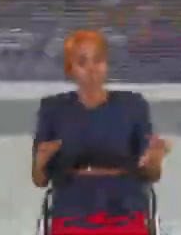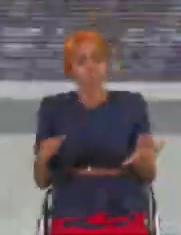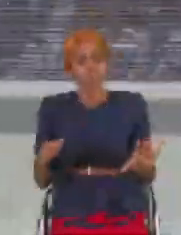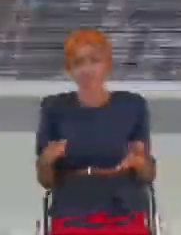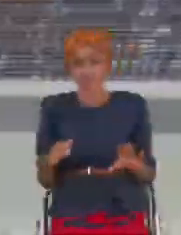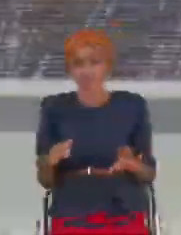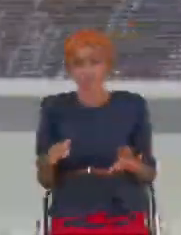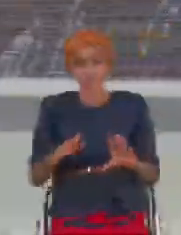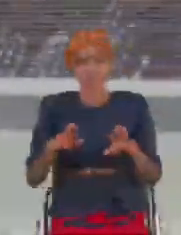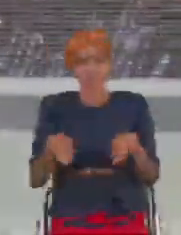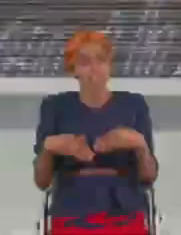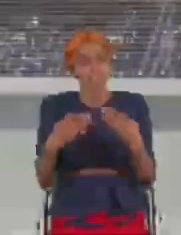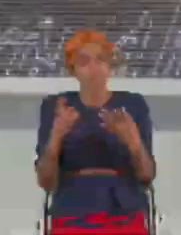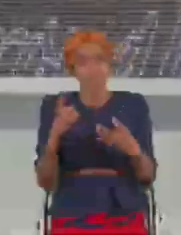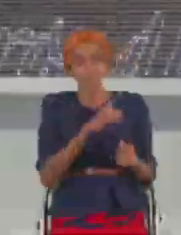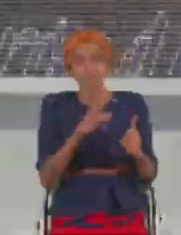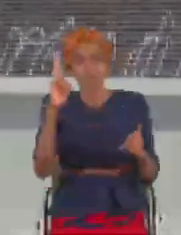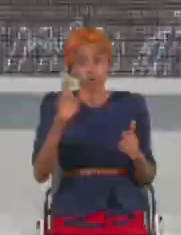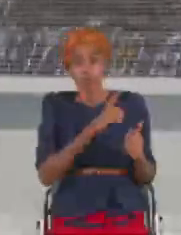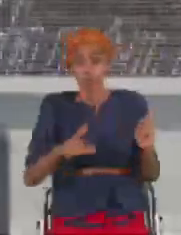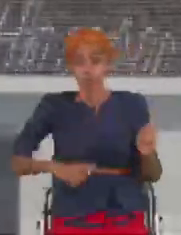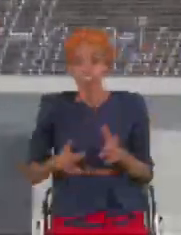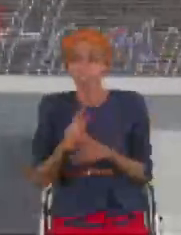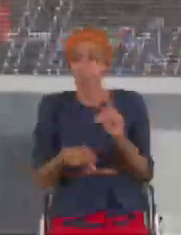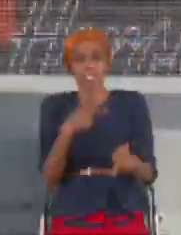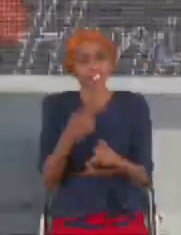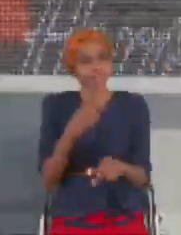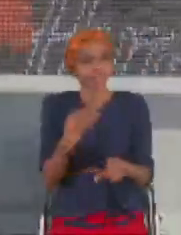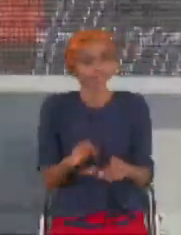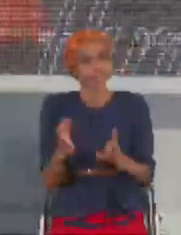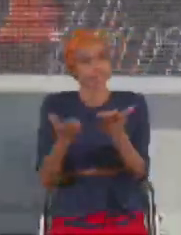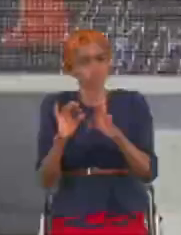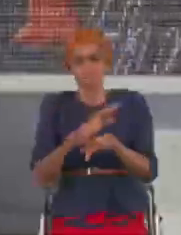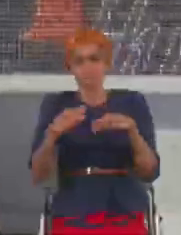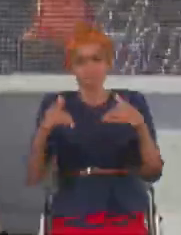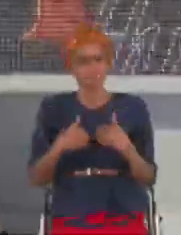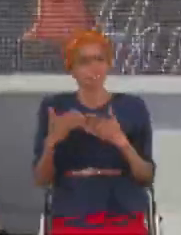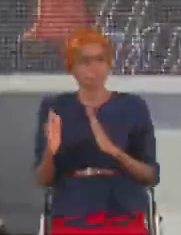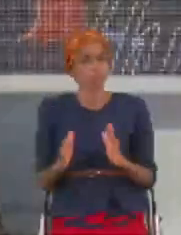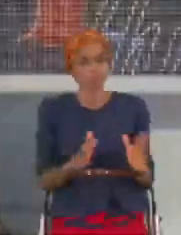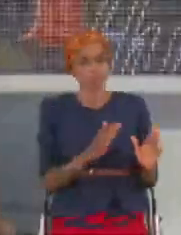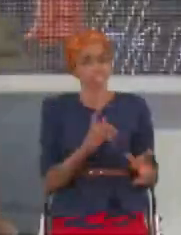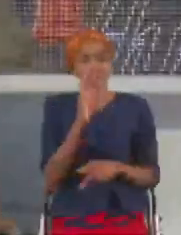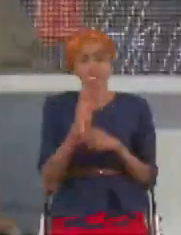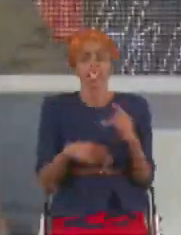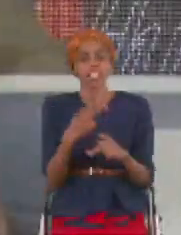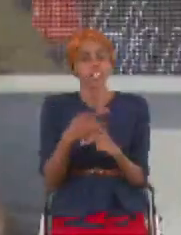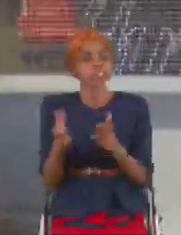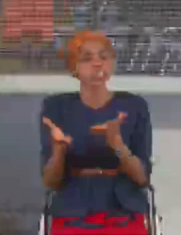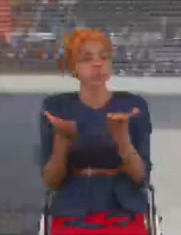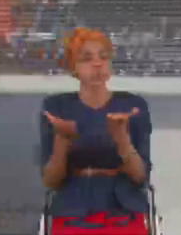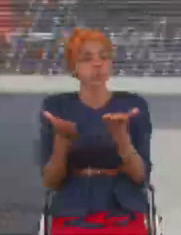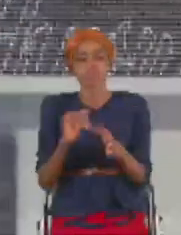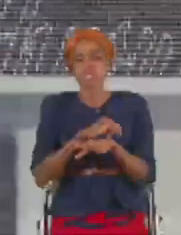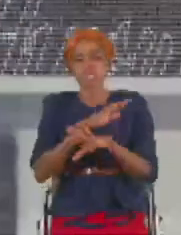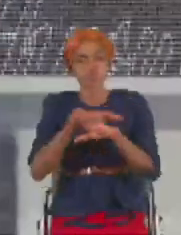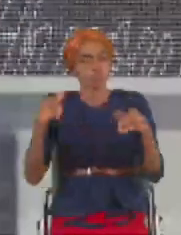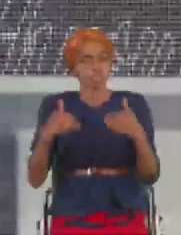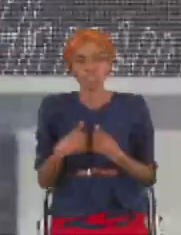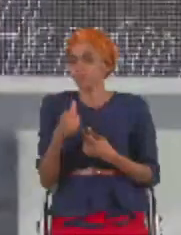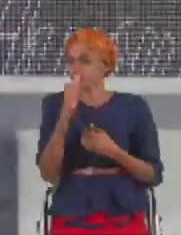pas rappaz et services aux seniors qui n'a pas de préparation l'europe en service au seigneur qui